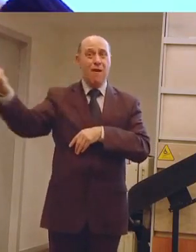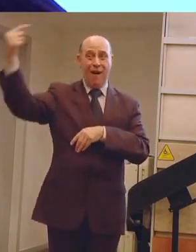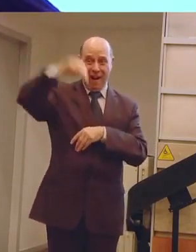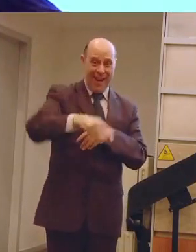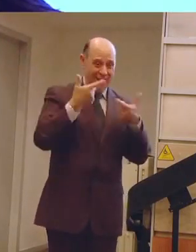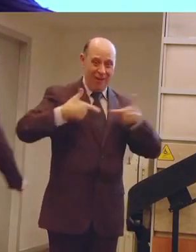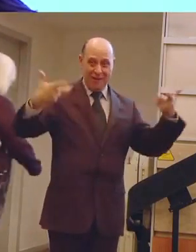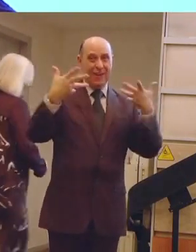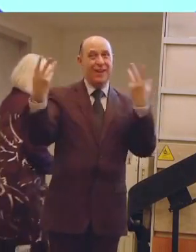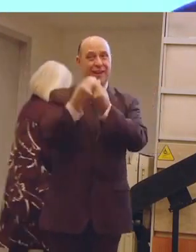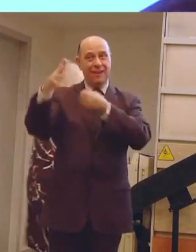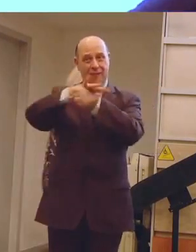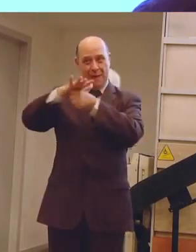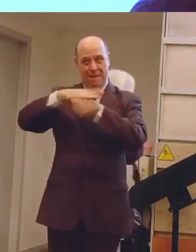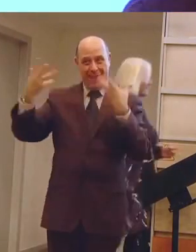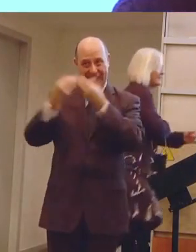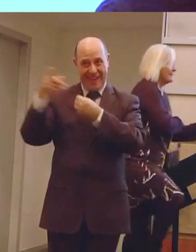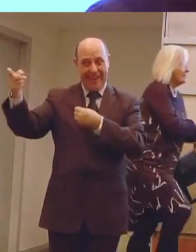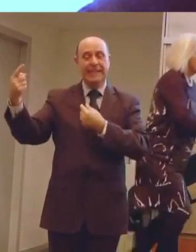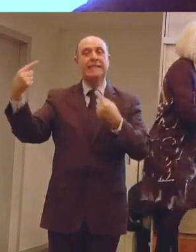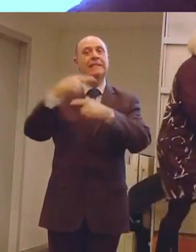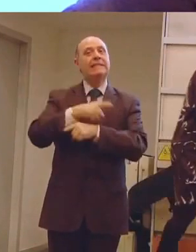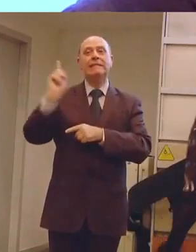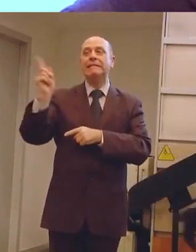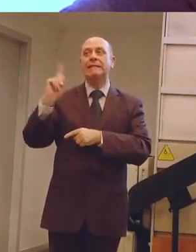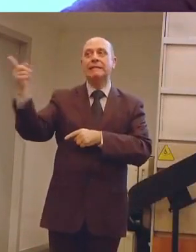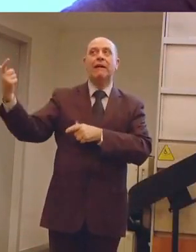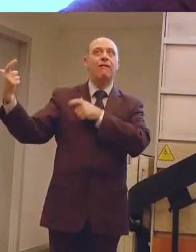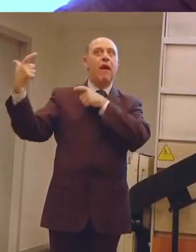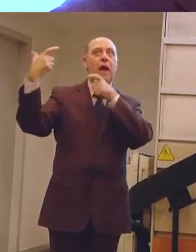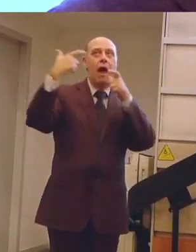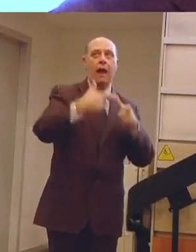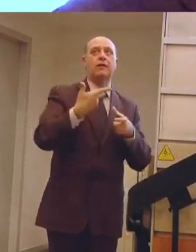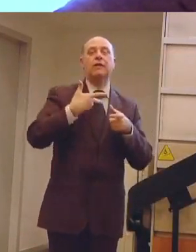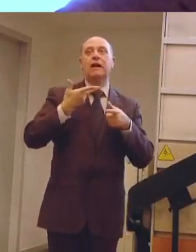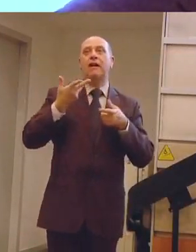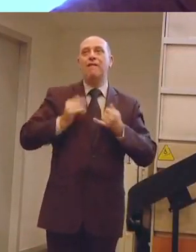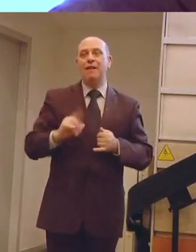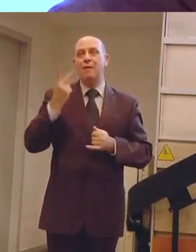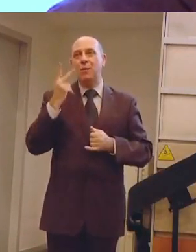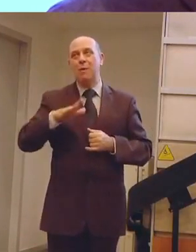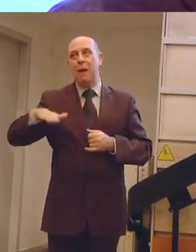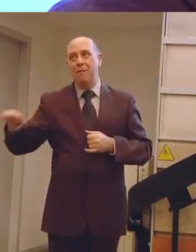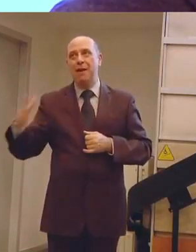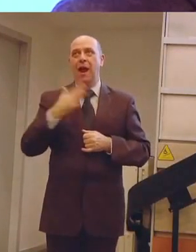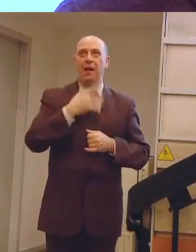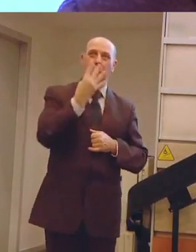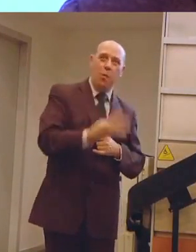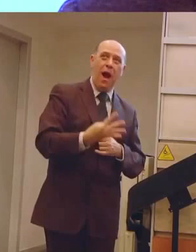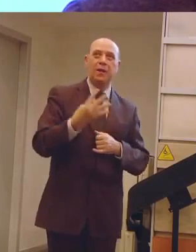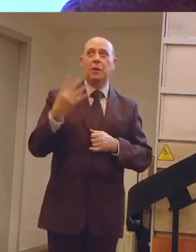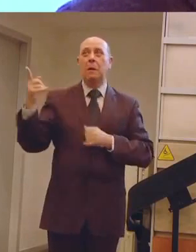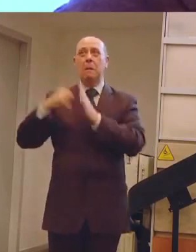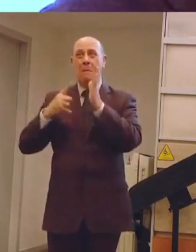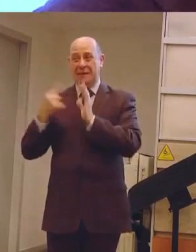alla sua famiglia Ma valutando poi l'impegno ad affrontare il viaggio con due bambini Uno di quattro anni e uno di